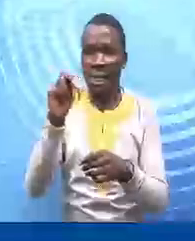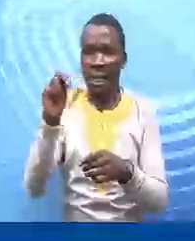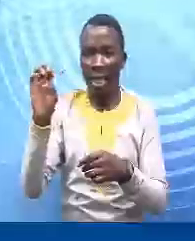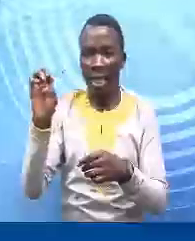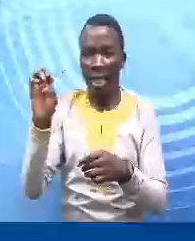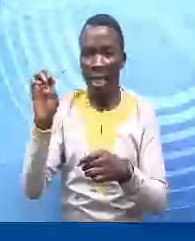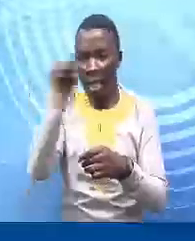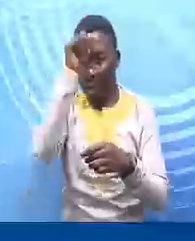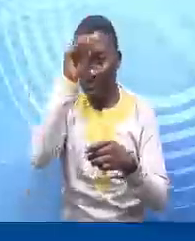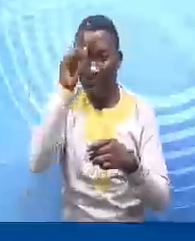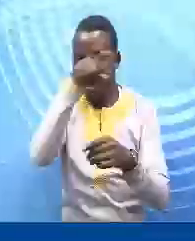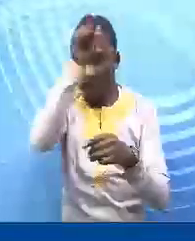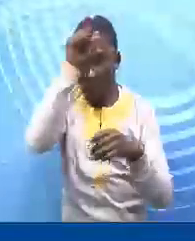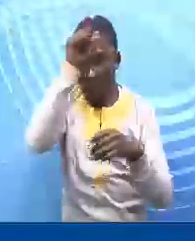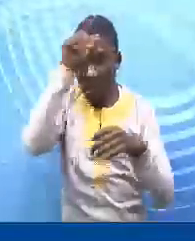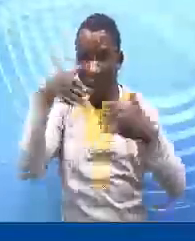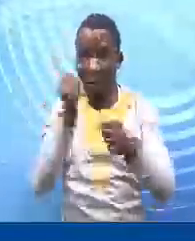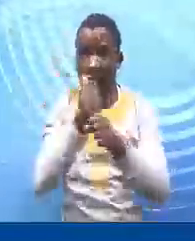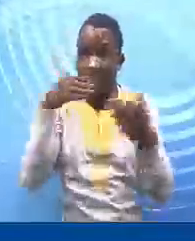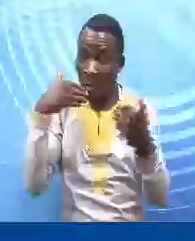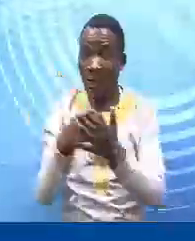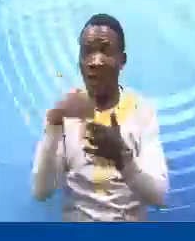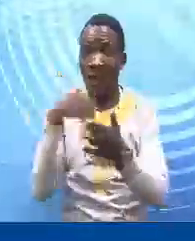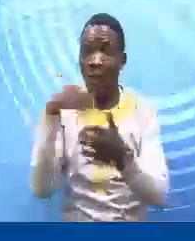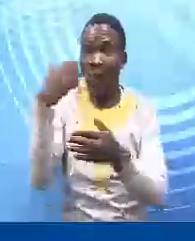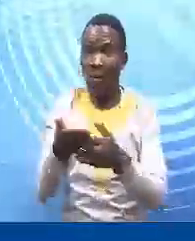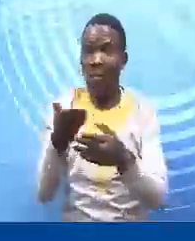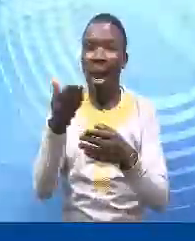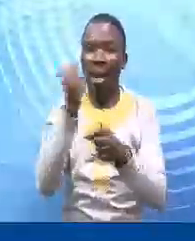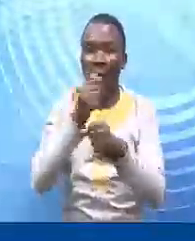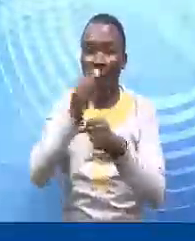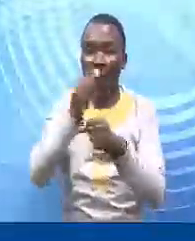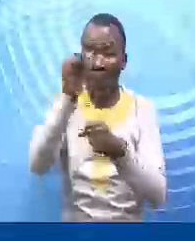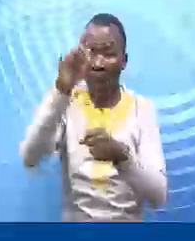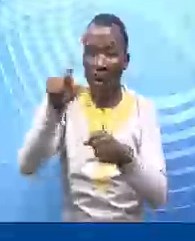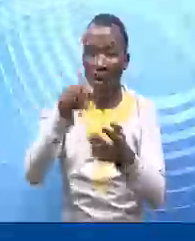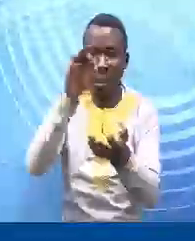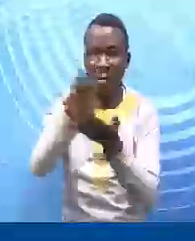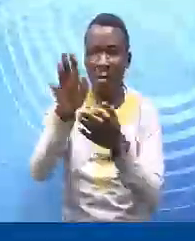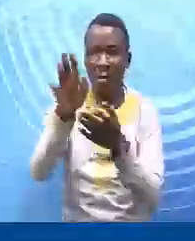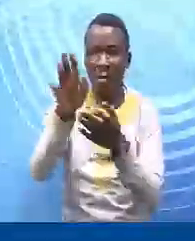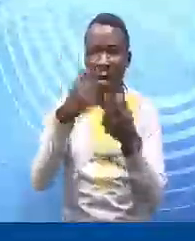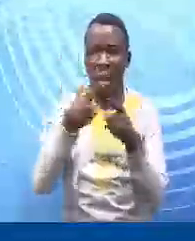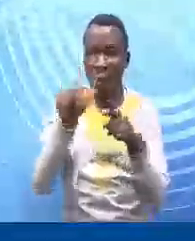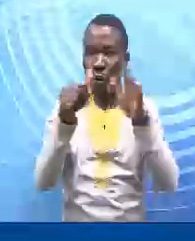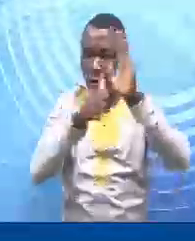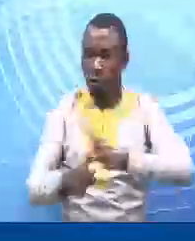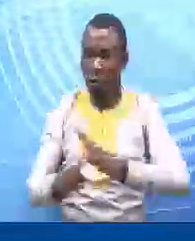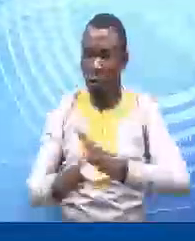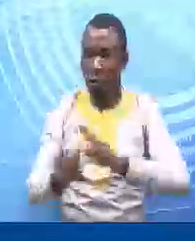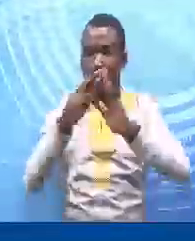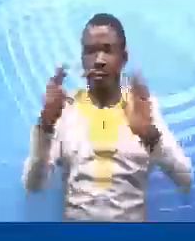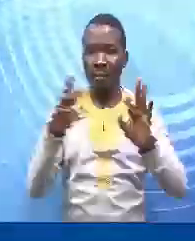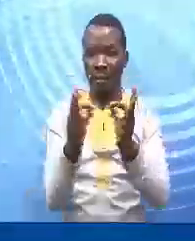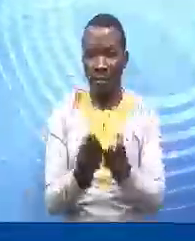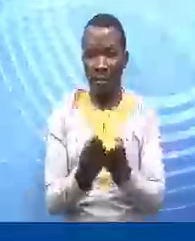neza n'umuryango ukamwemera akaba ashaka kuwitura kuwangaza bikabayobera nyamara uri kurenganwa yari uhagarariye uyu muryango aho